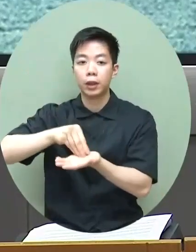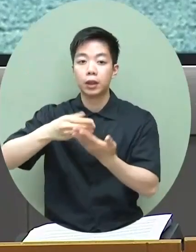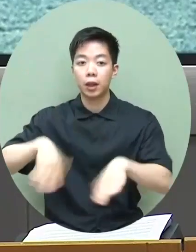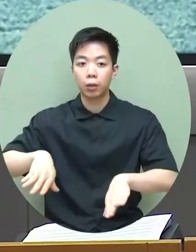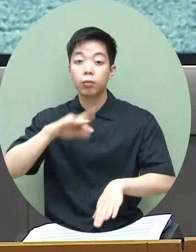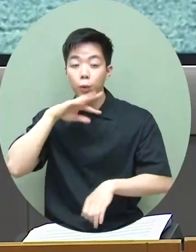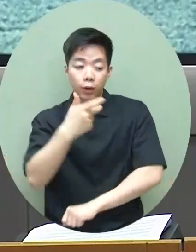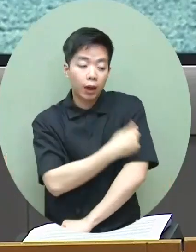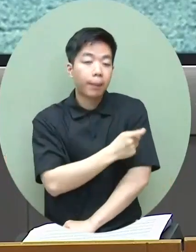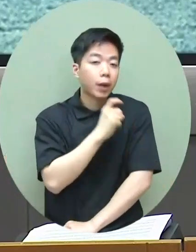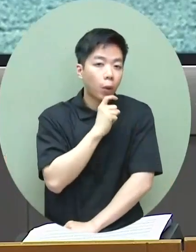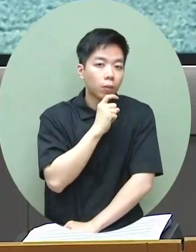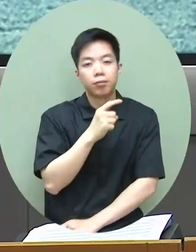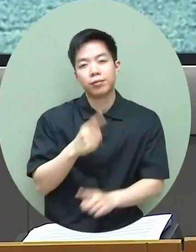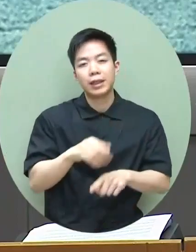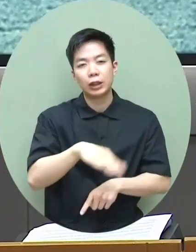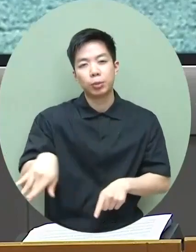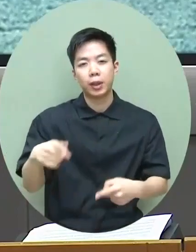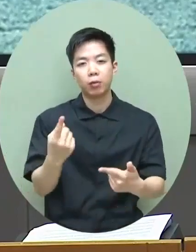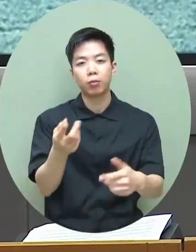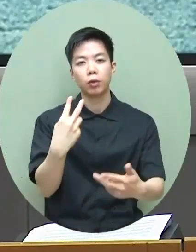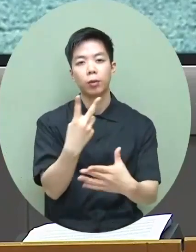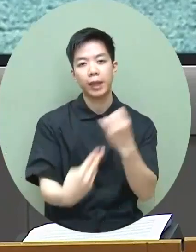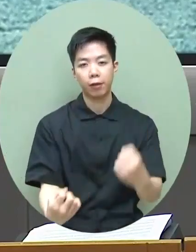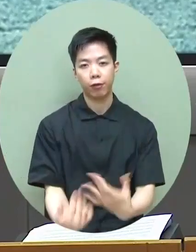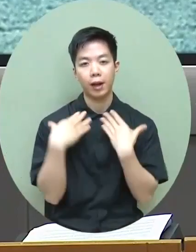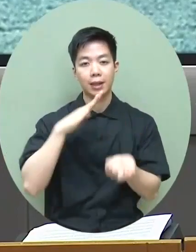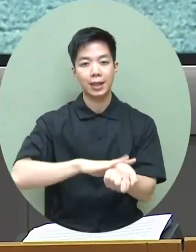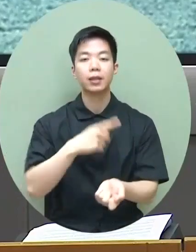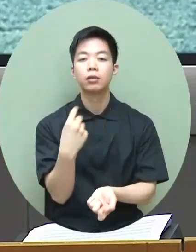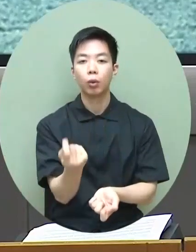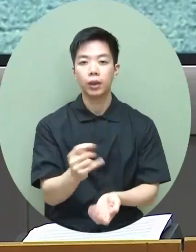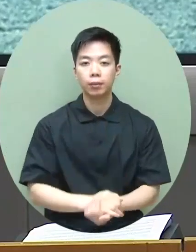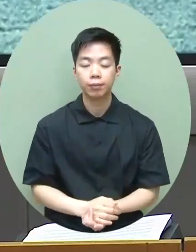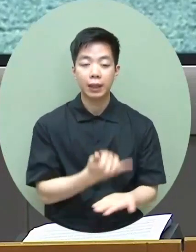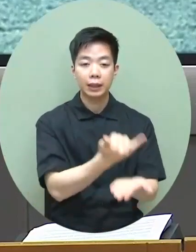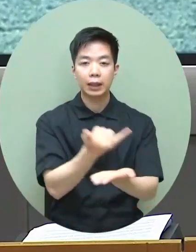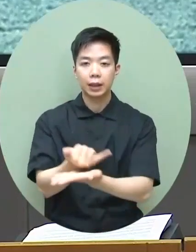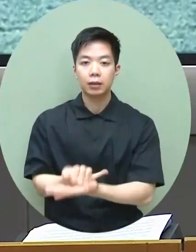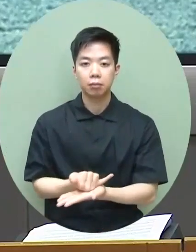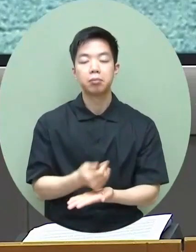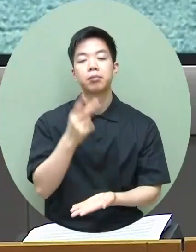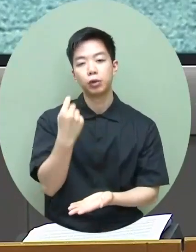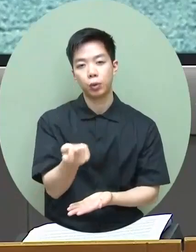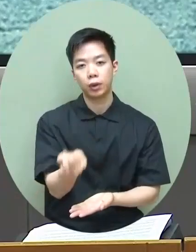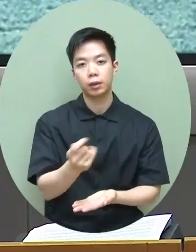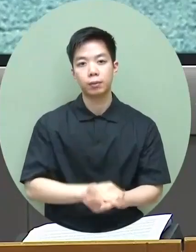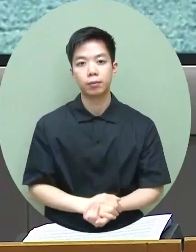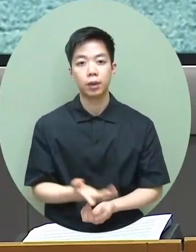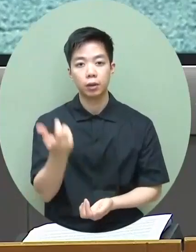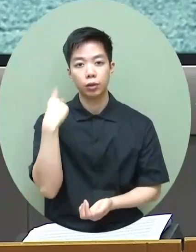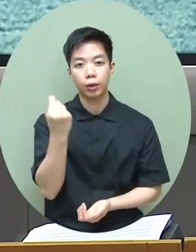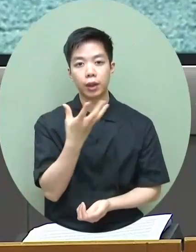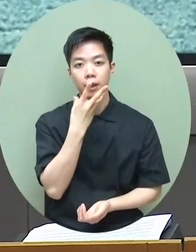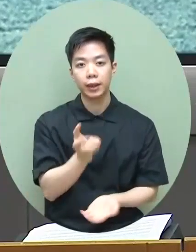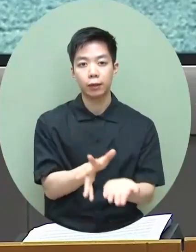發症啦，有機會咁，同埋有死亡個案嘅咁最近啲兒科醫生，本港兒科醫生都有提過啦，即